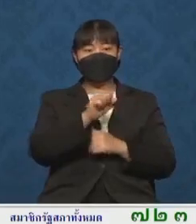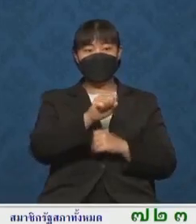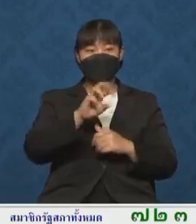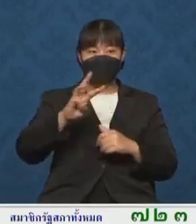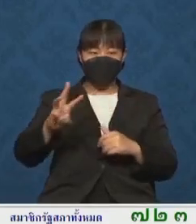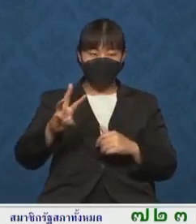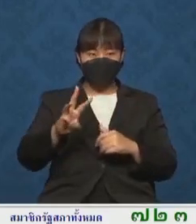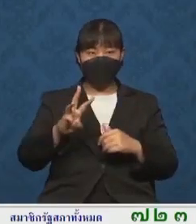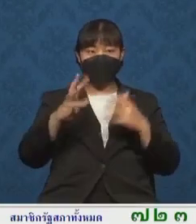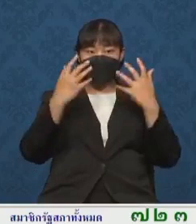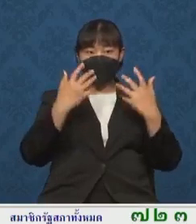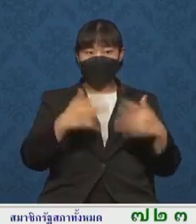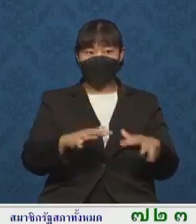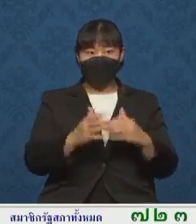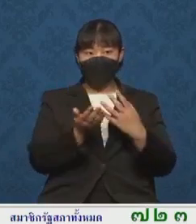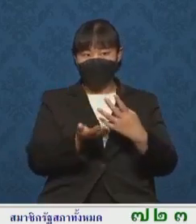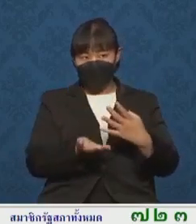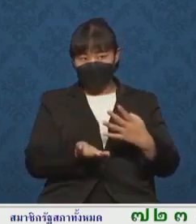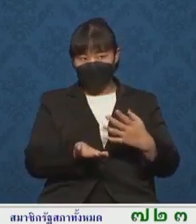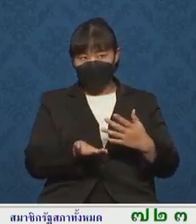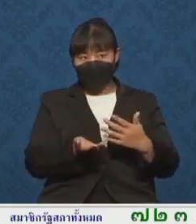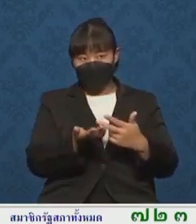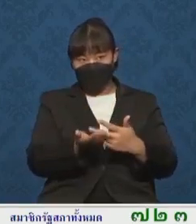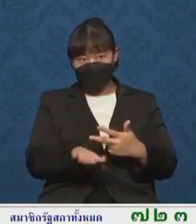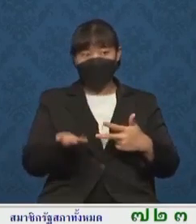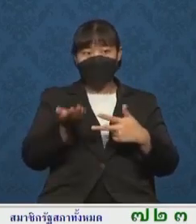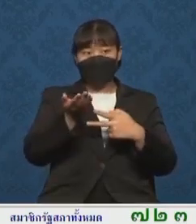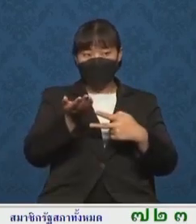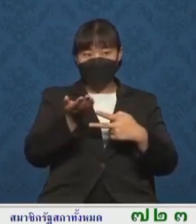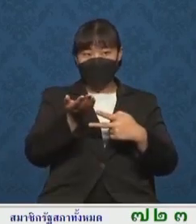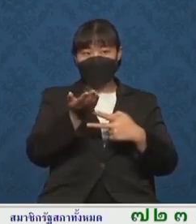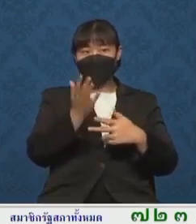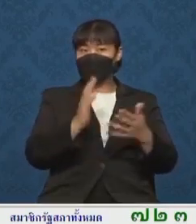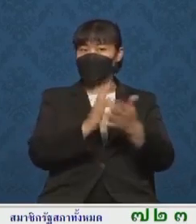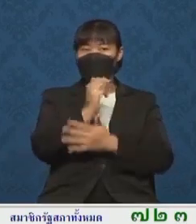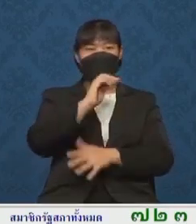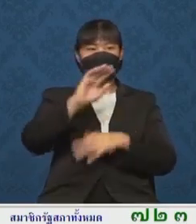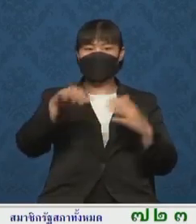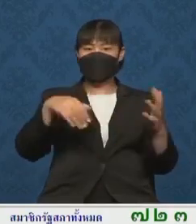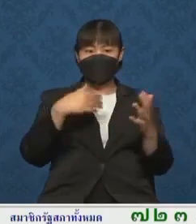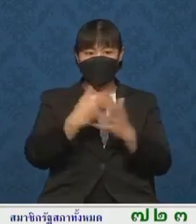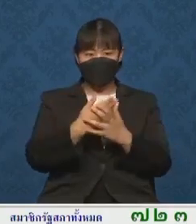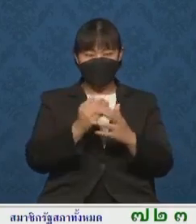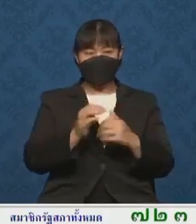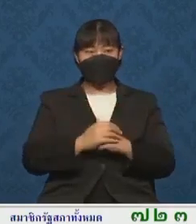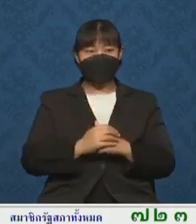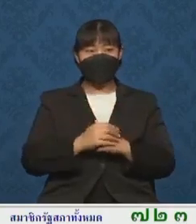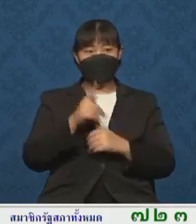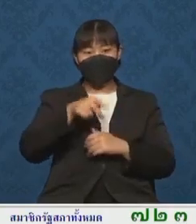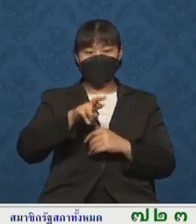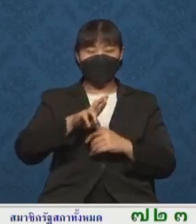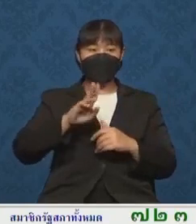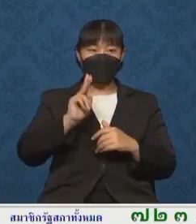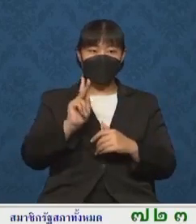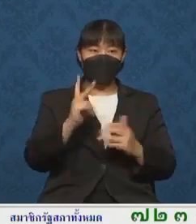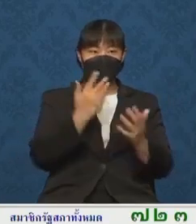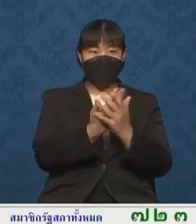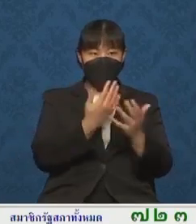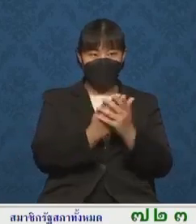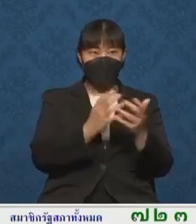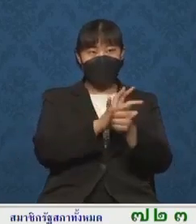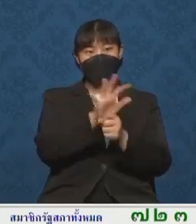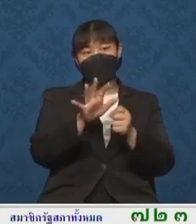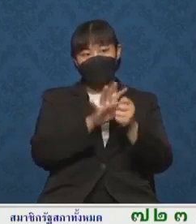เมื่อไหร่ก็ตามจะเห็นด้วยเกือบทั้งหมดกับแต่เท่าที่ผมค้นมาเนี่ยไม่ว่าจะเป็นพระราชกำหนดกู้เงินโควิช